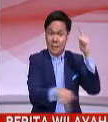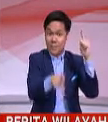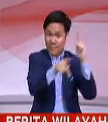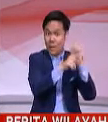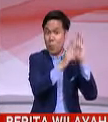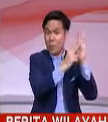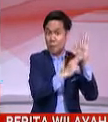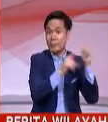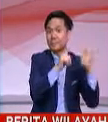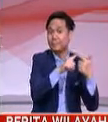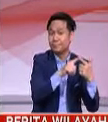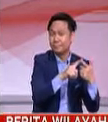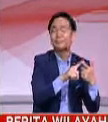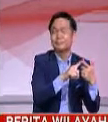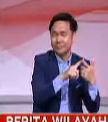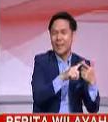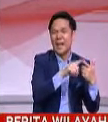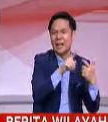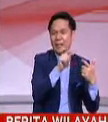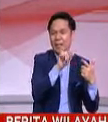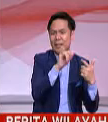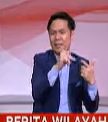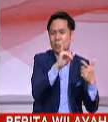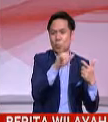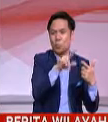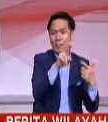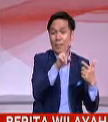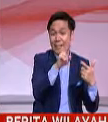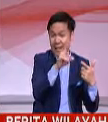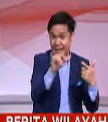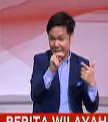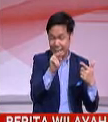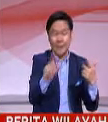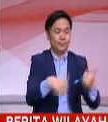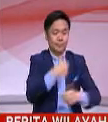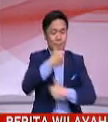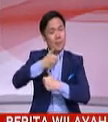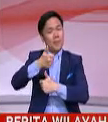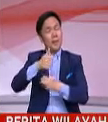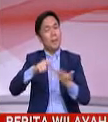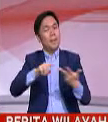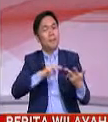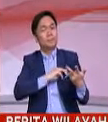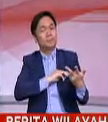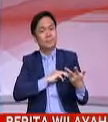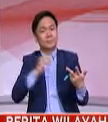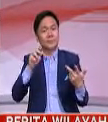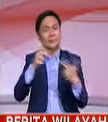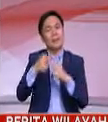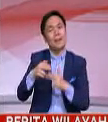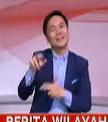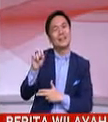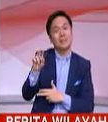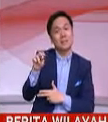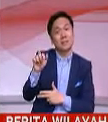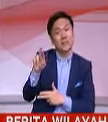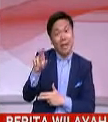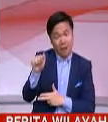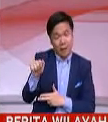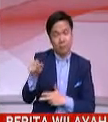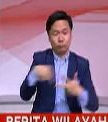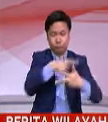undang-undang datasheet taqiyuddin Hasanah dan timbalan menteri Years Ketuan Dato Sri Doctors antara Kumara